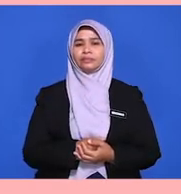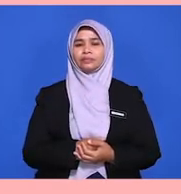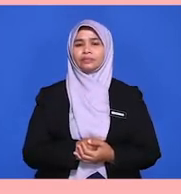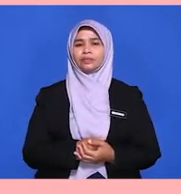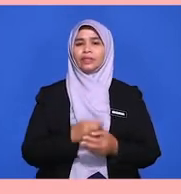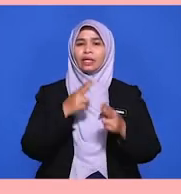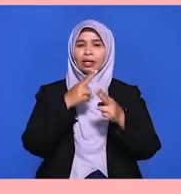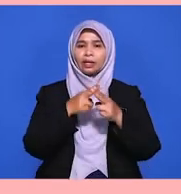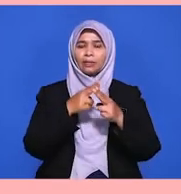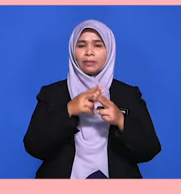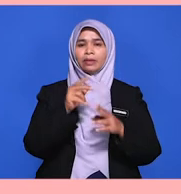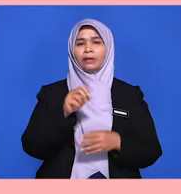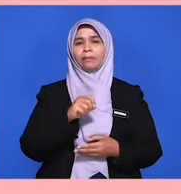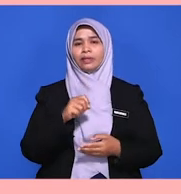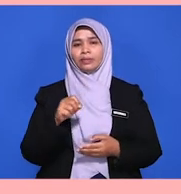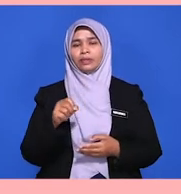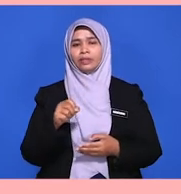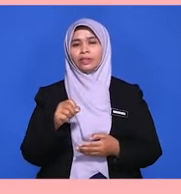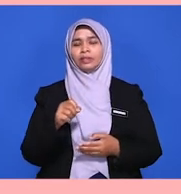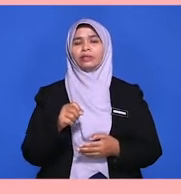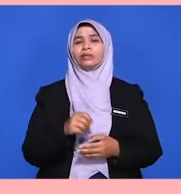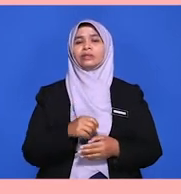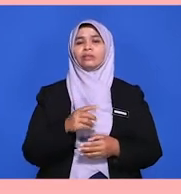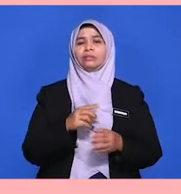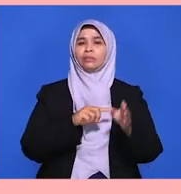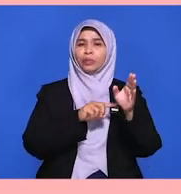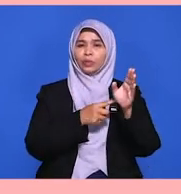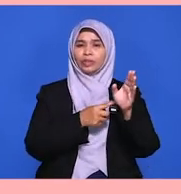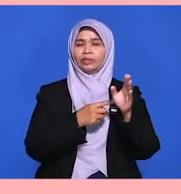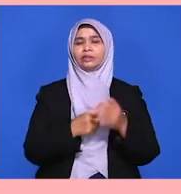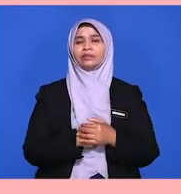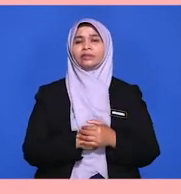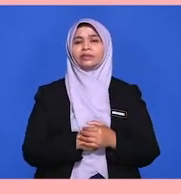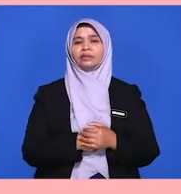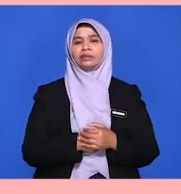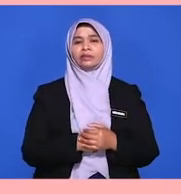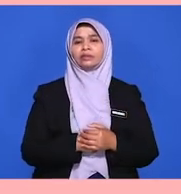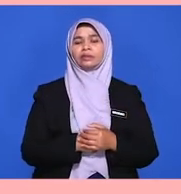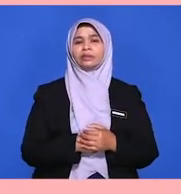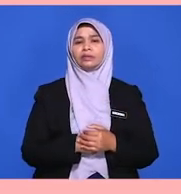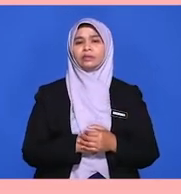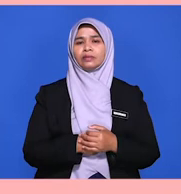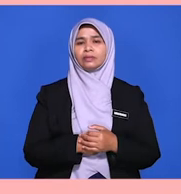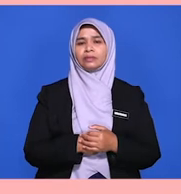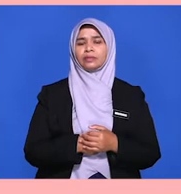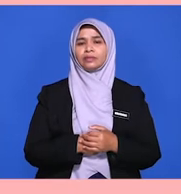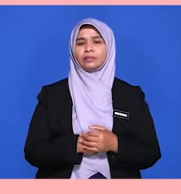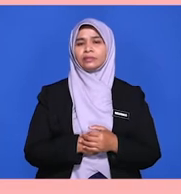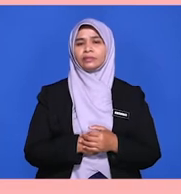Nama penulis ditulis pada bahagian hadapan sekali, iaitu Syahrir Muhammad